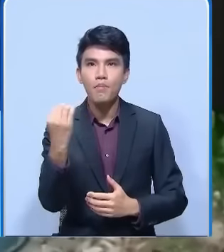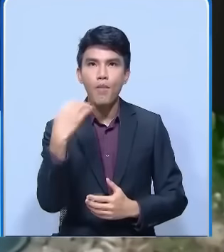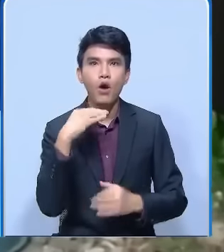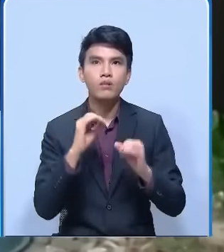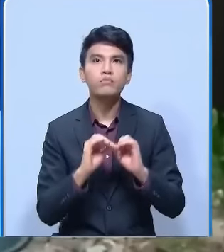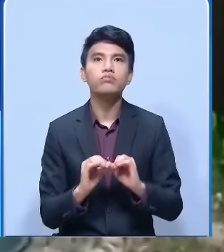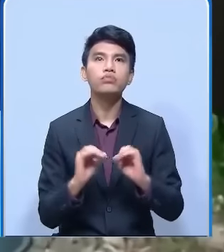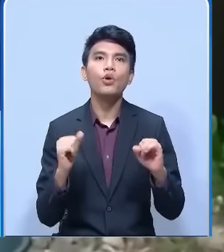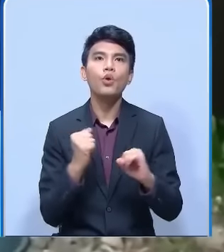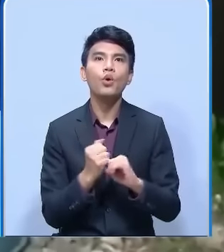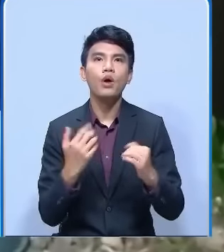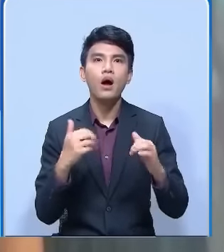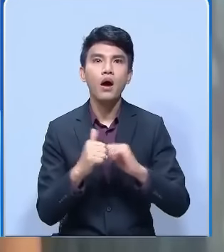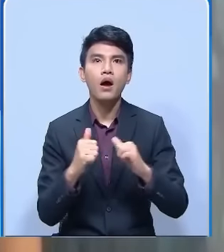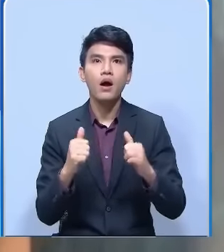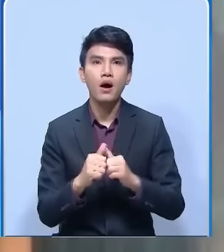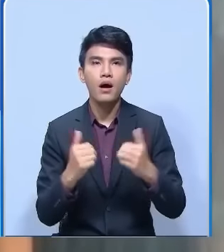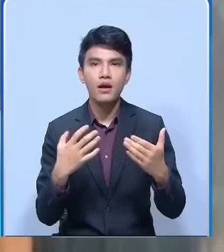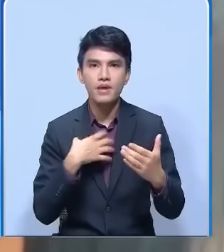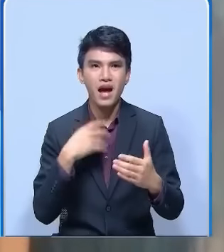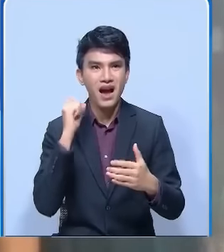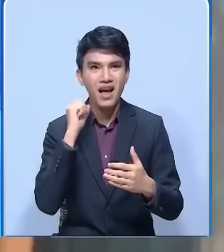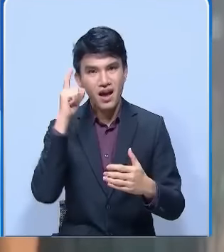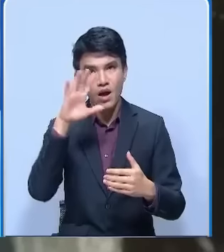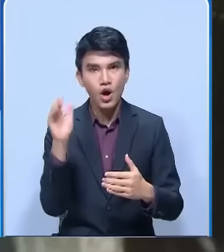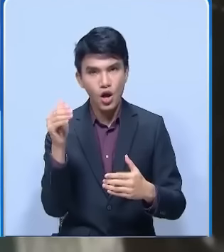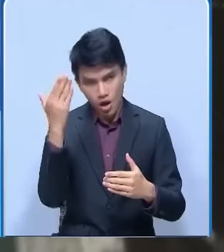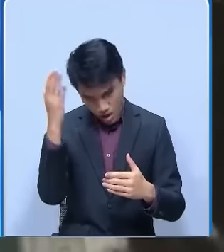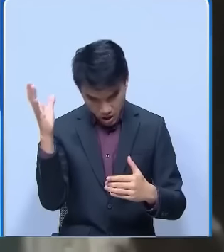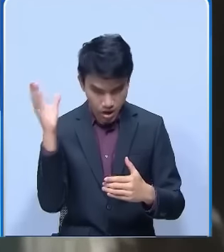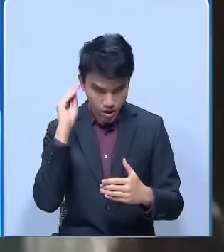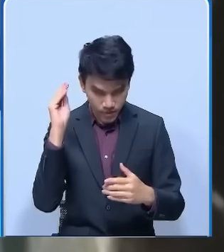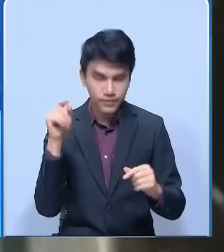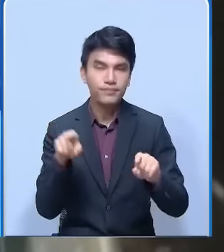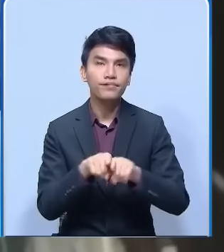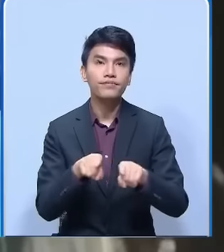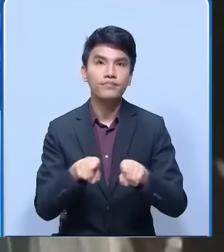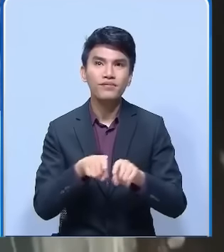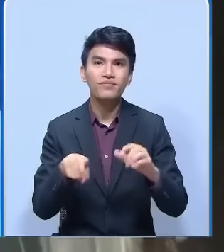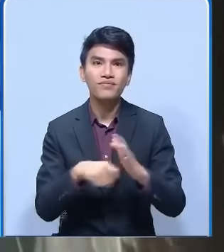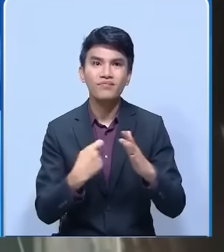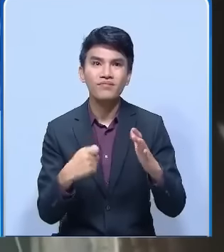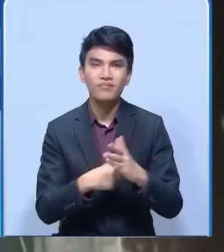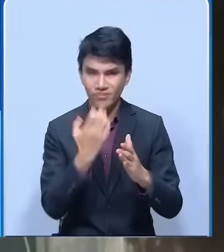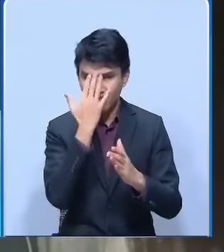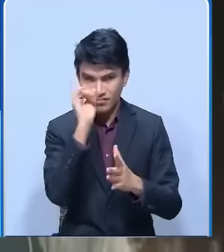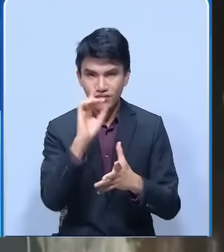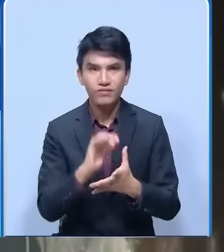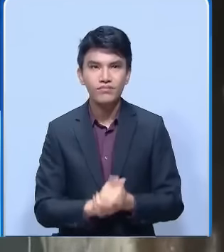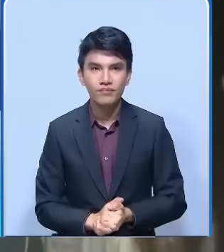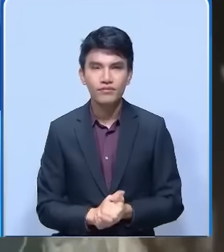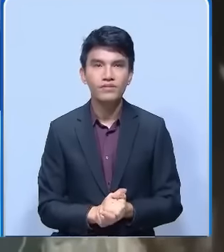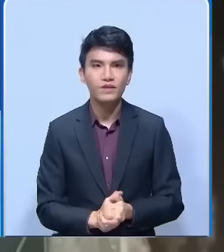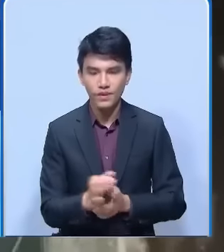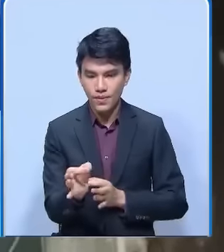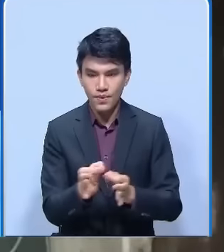น้าเลยทำแบบนี้ฉันเดือดร้อนขอความเห็นใจคุณผู้ชมต้องฟังอีกมุมนึงเลย เหตุผลมันคืออะไรคุณเปรมสุดา เจ้าของที่ดินเขาชี้แจ